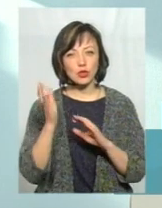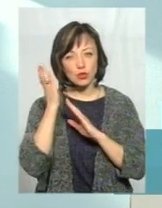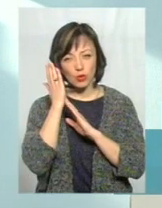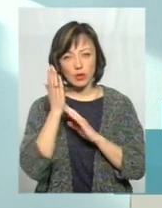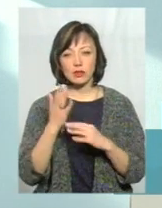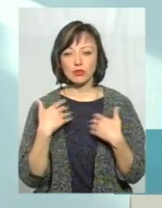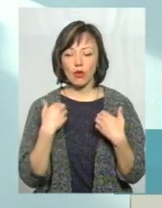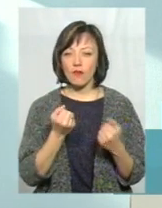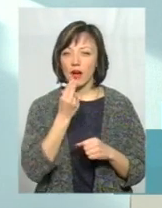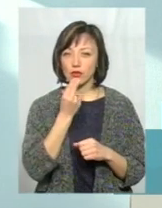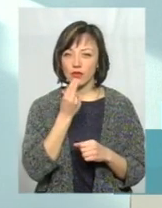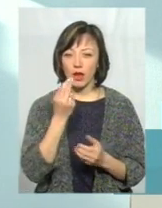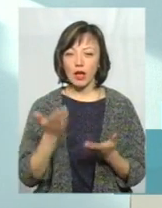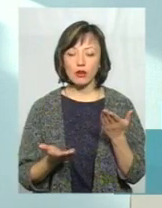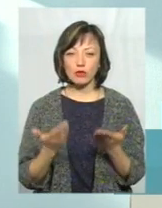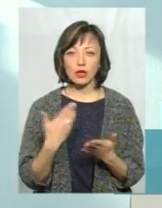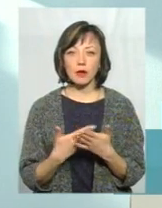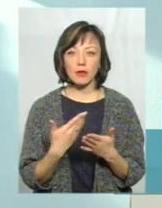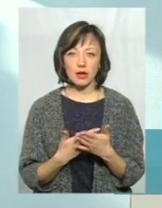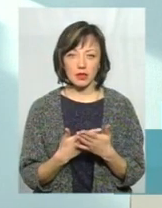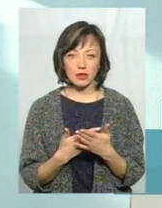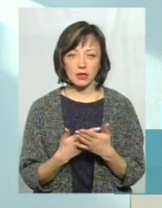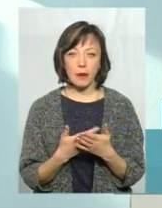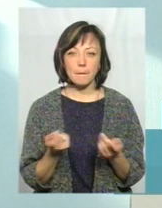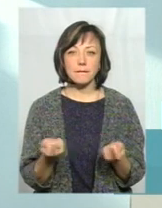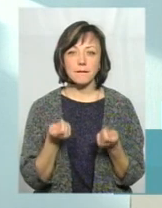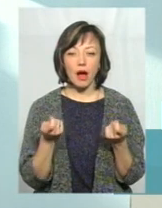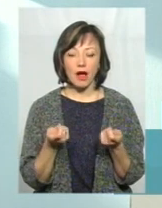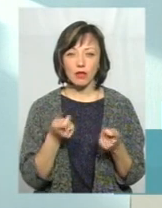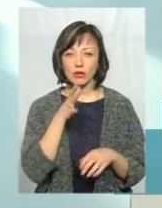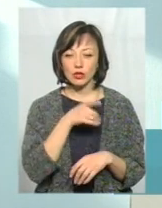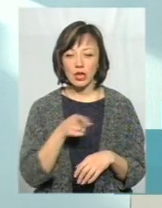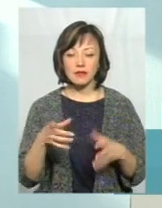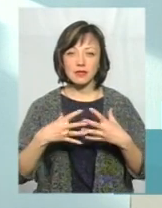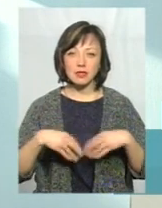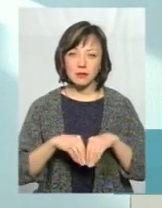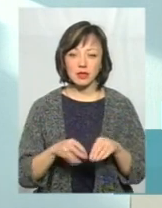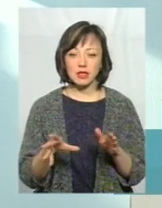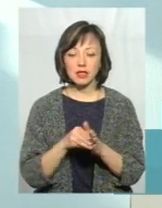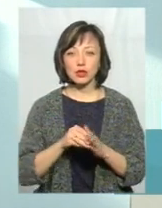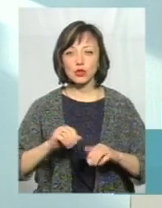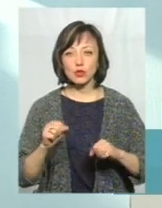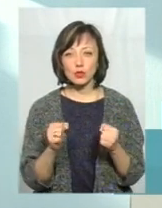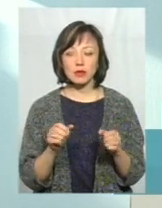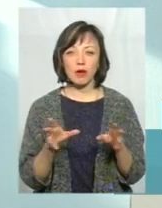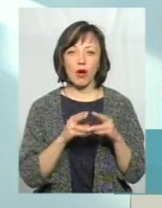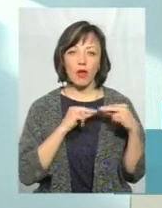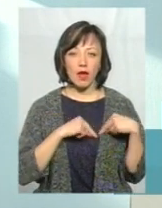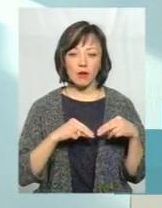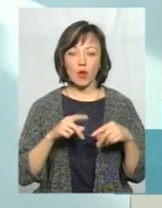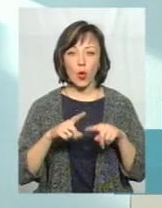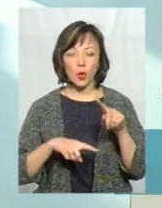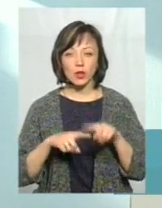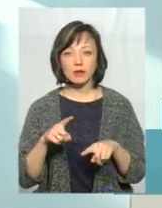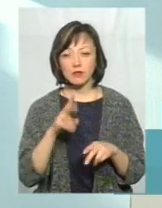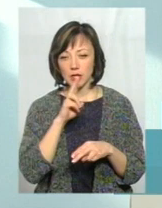харчування. Якщо ми, наприклад, мало проводимо часу в сім'ї, з друзями, своїми колегами, родиною,